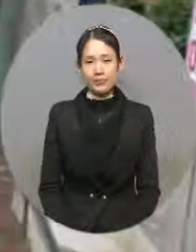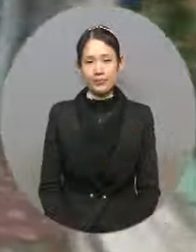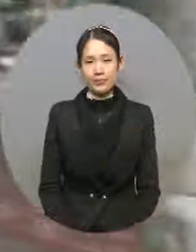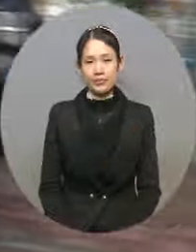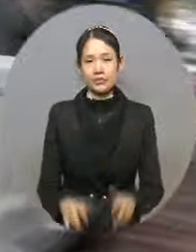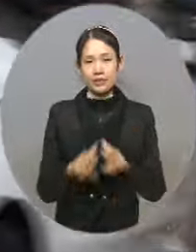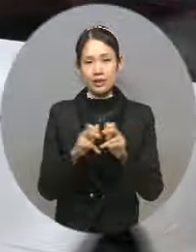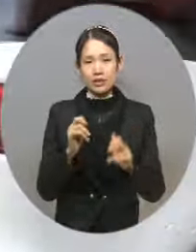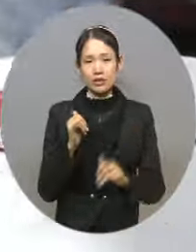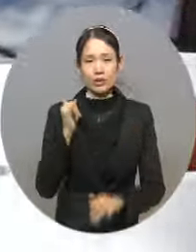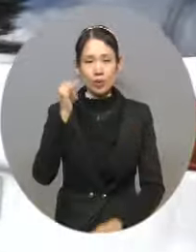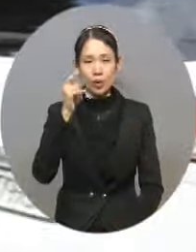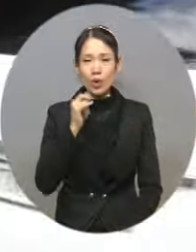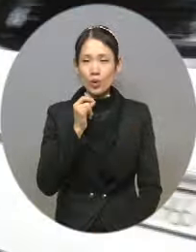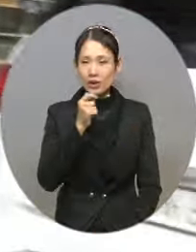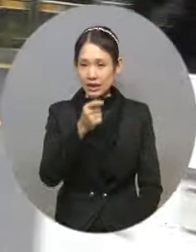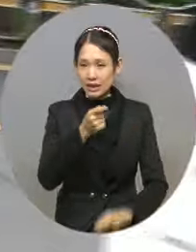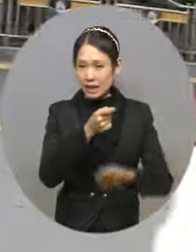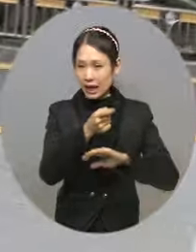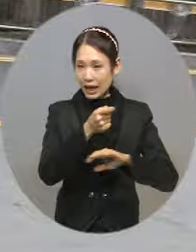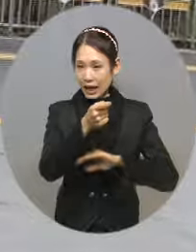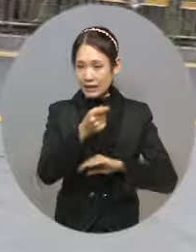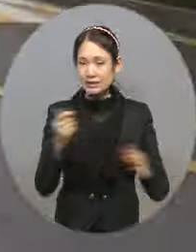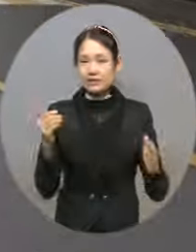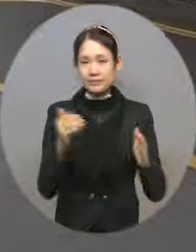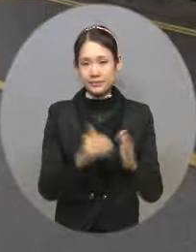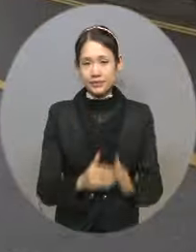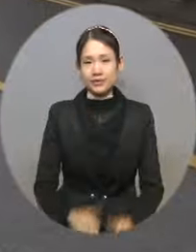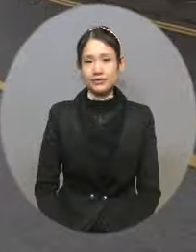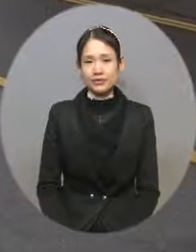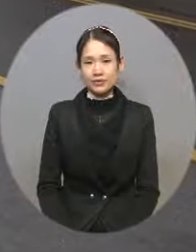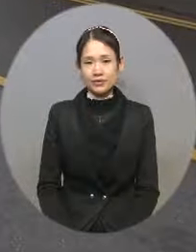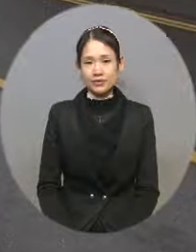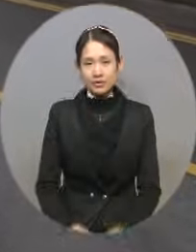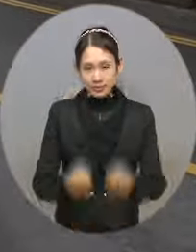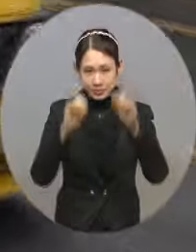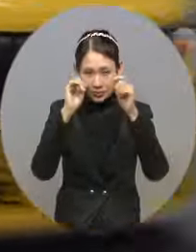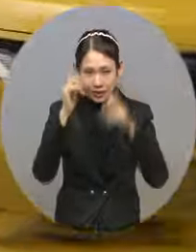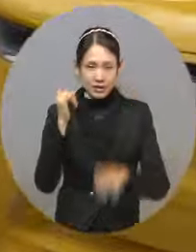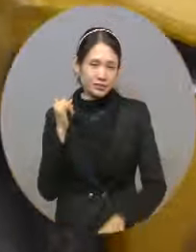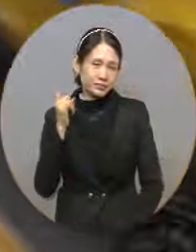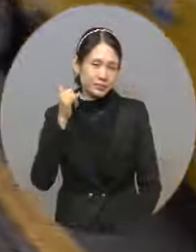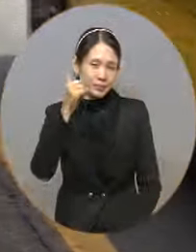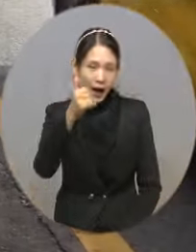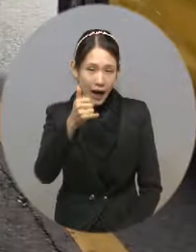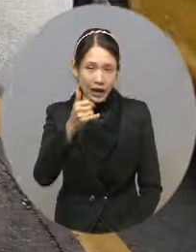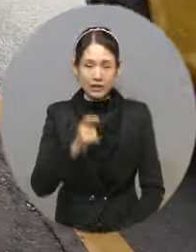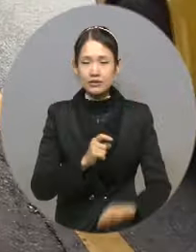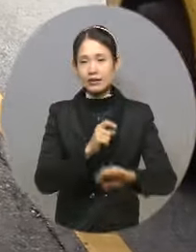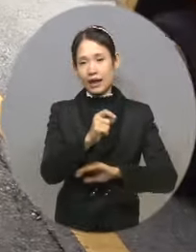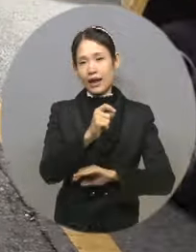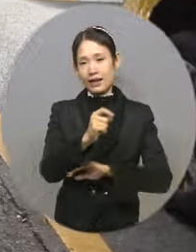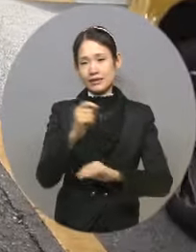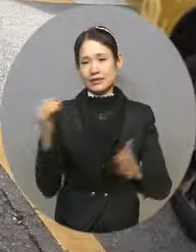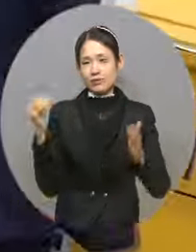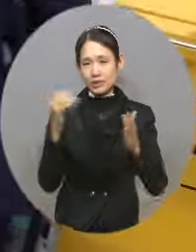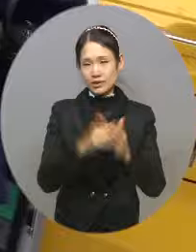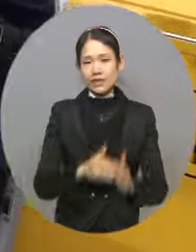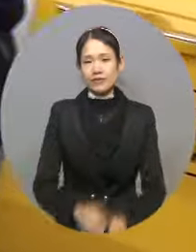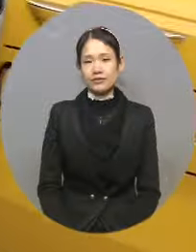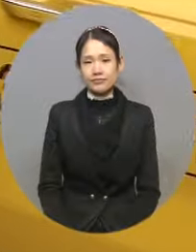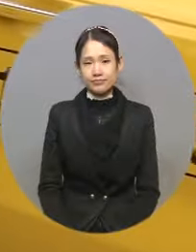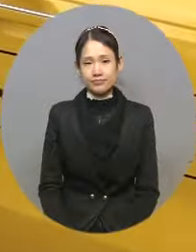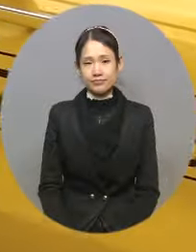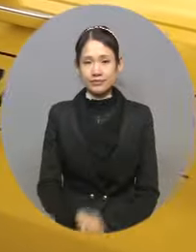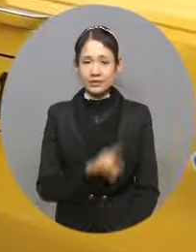장애인 콜택시가 옵니다. 일어나자마자 전화를 했던 콜택시가 도착했습니다. 네,